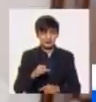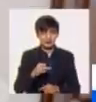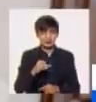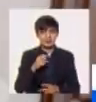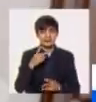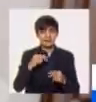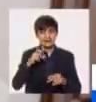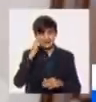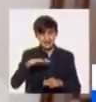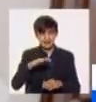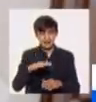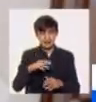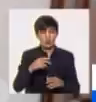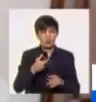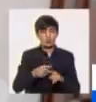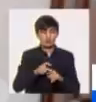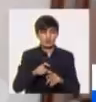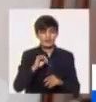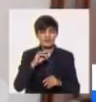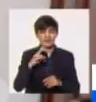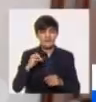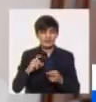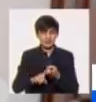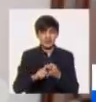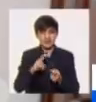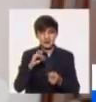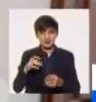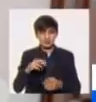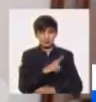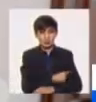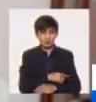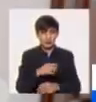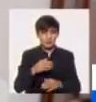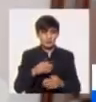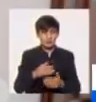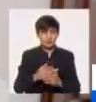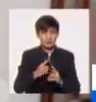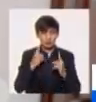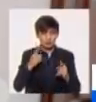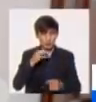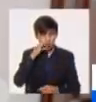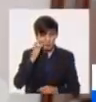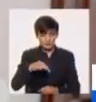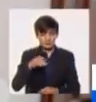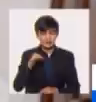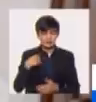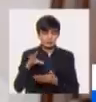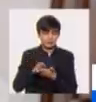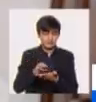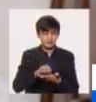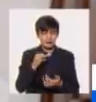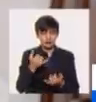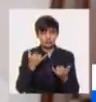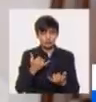тех странах, где очень коронавирусные инфекции, и доктора имеют большой опыт. И также